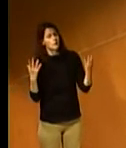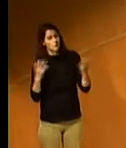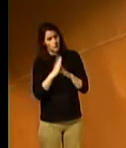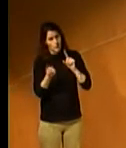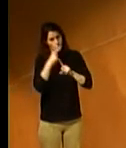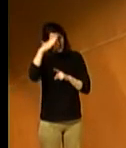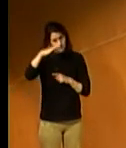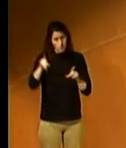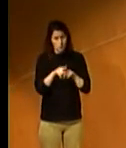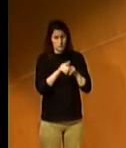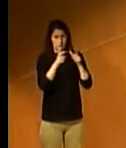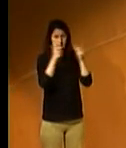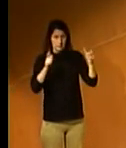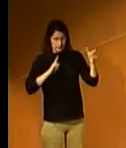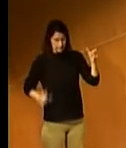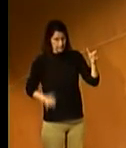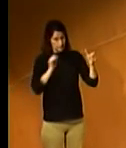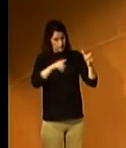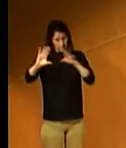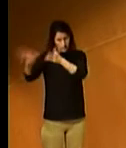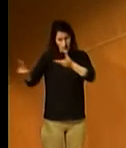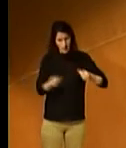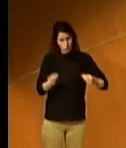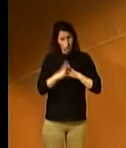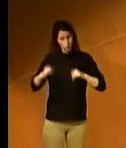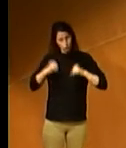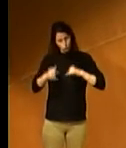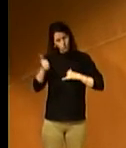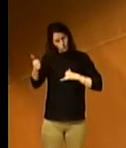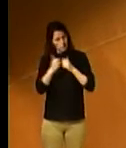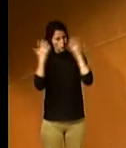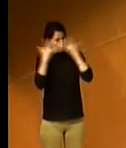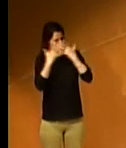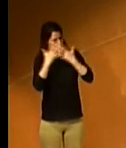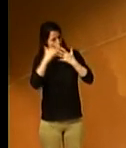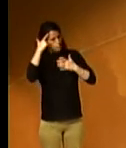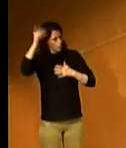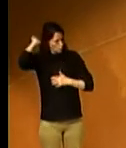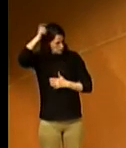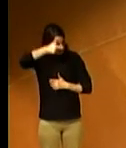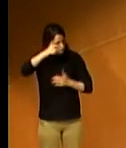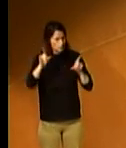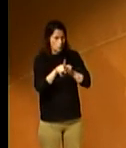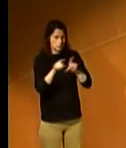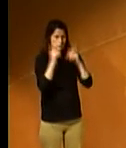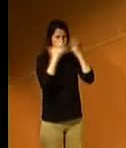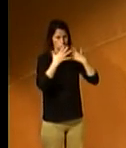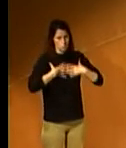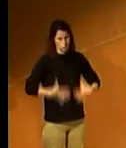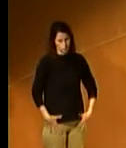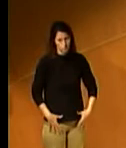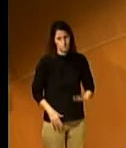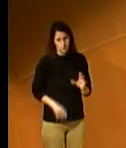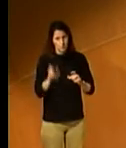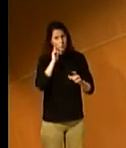accueillons des élèves qui ont des troubles des fonctions cognitives et ou du comportement, puisqu'il y a différents types d'ULIS. Voilà.